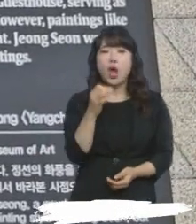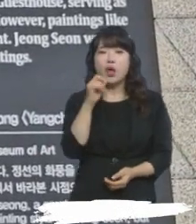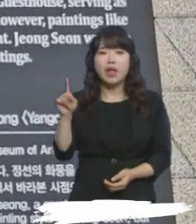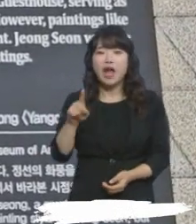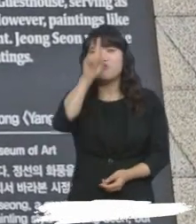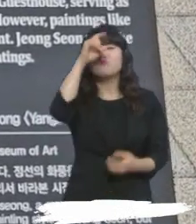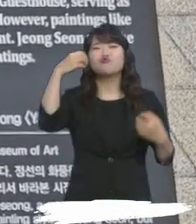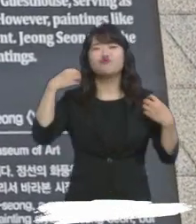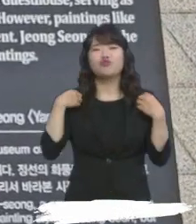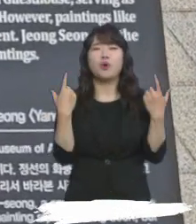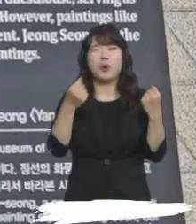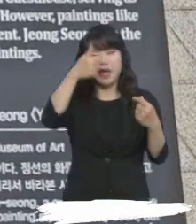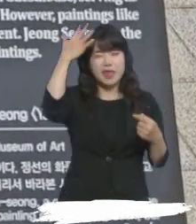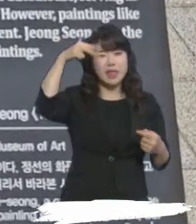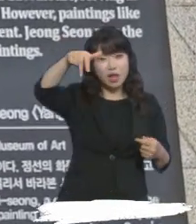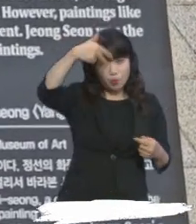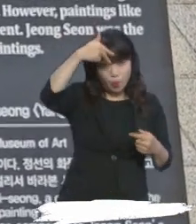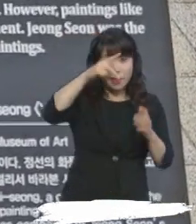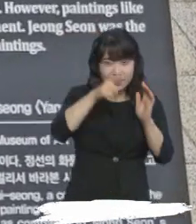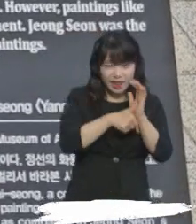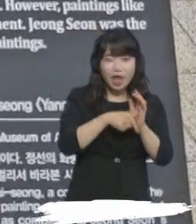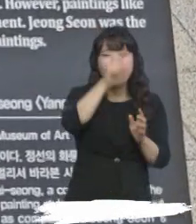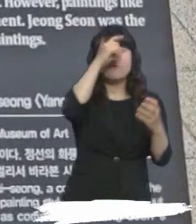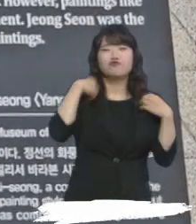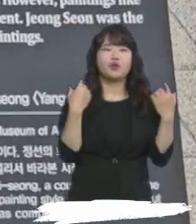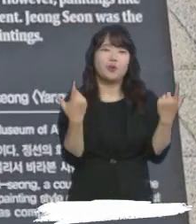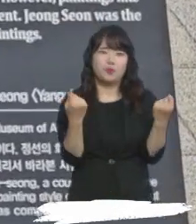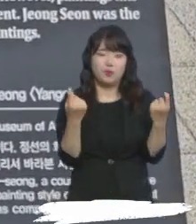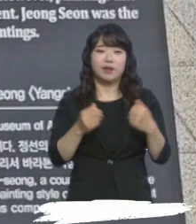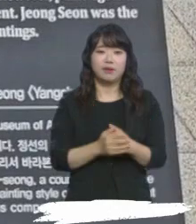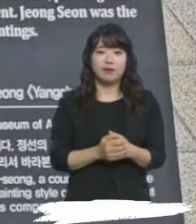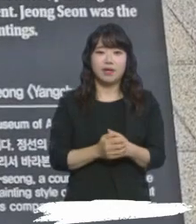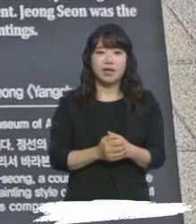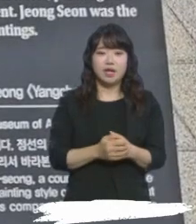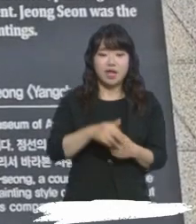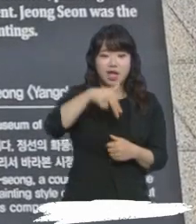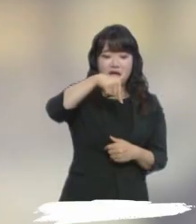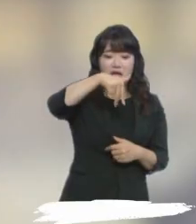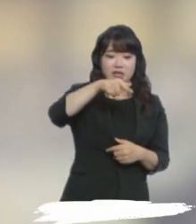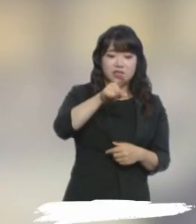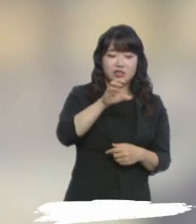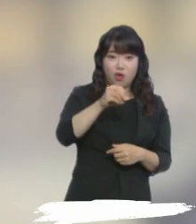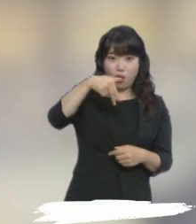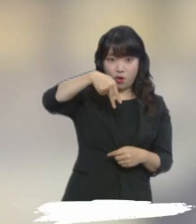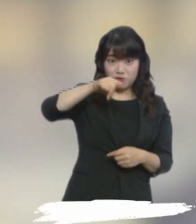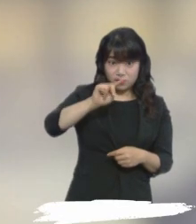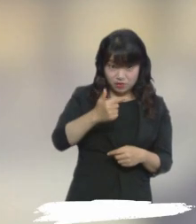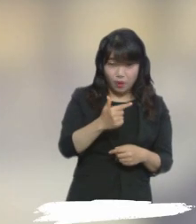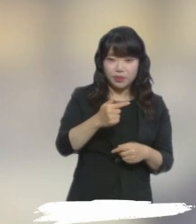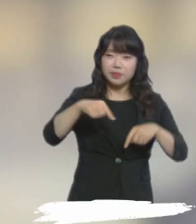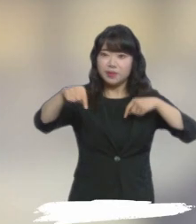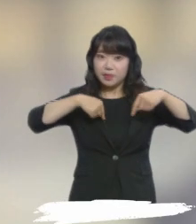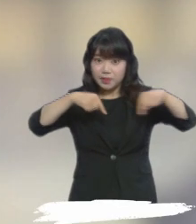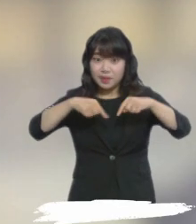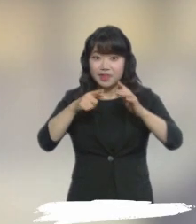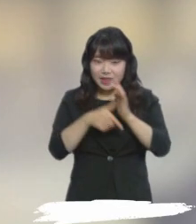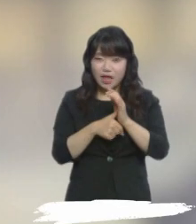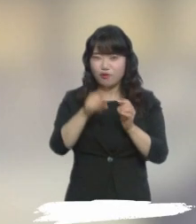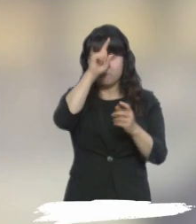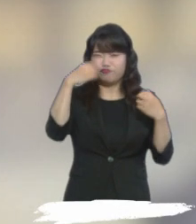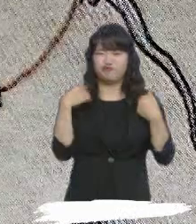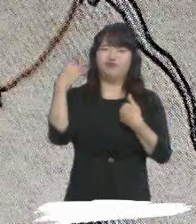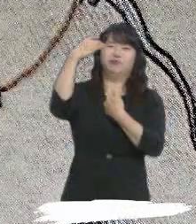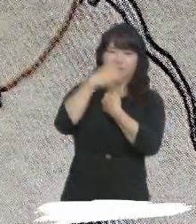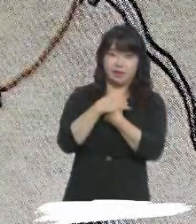구청의 기능을 하던 조선시대 행정관청입니다. 겸재 정선이 양천 현령일 때 그린 양천 현화가 남아